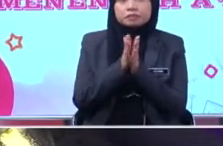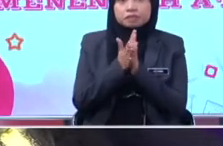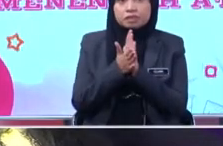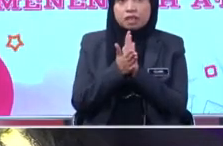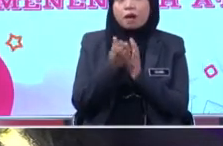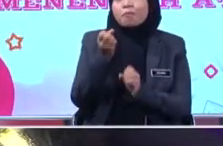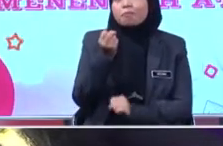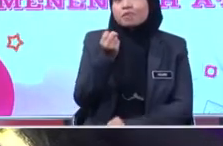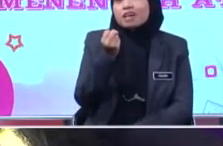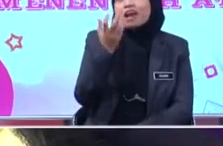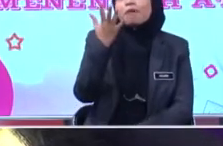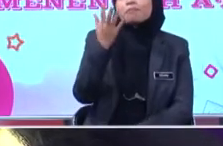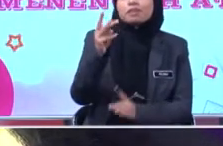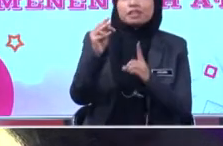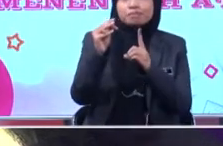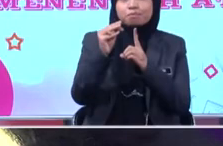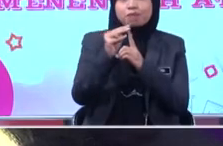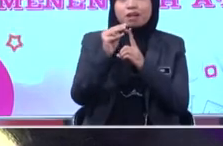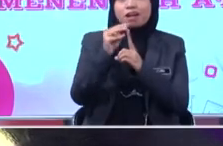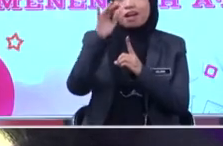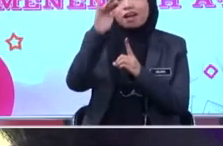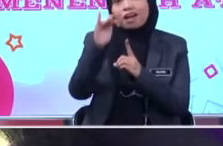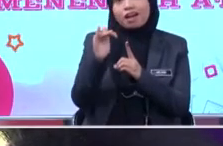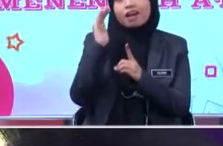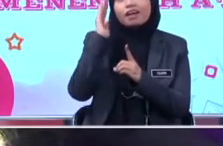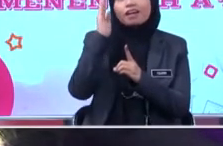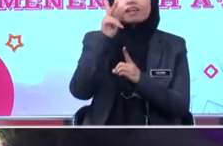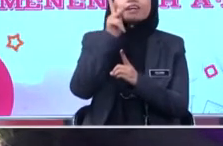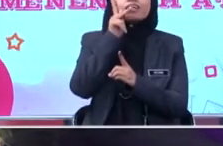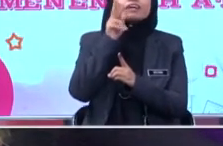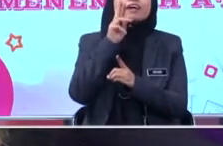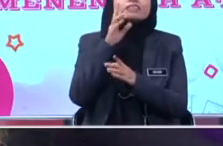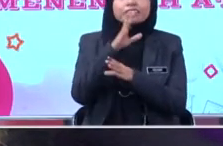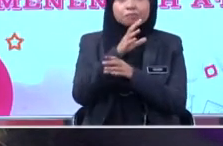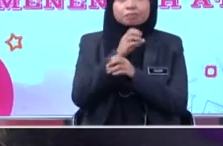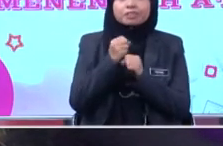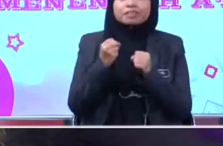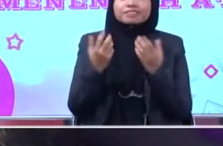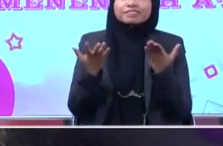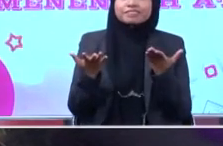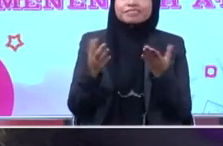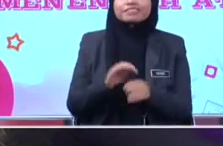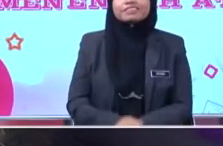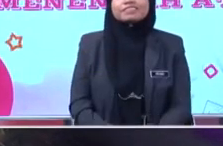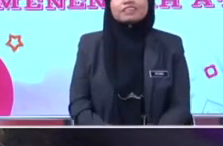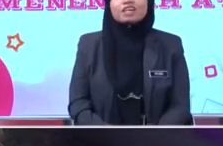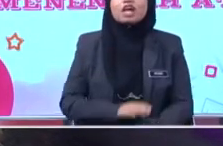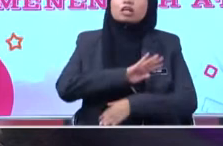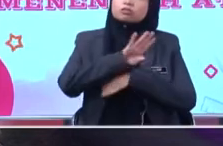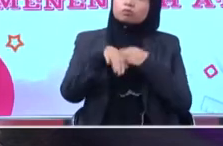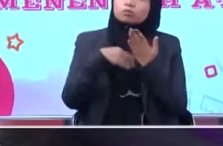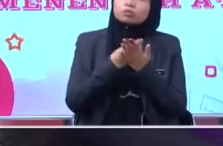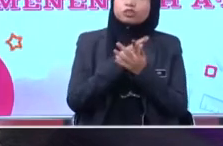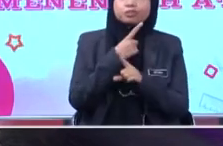berapakah markah yang saya dan murid-murid di rumah peroleh Ustaz Oke semua betul